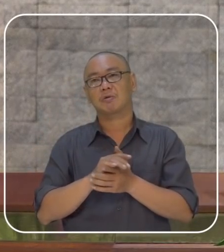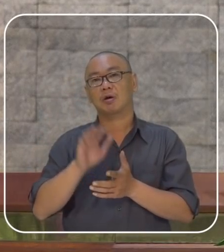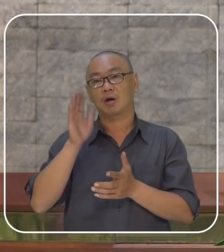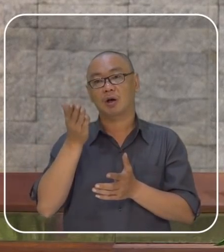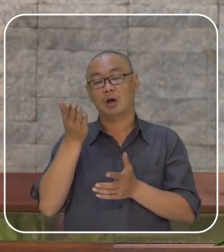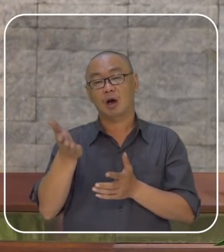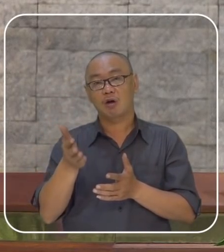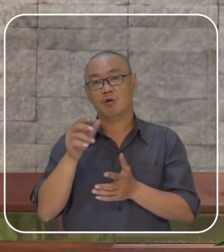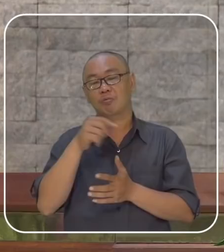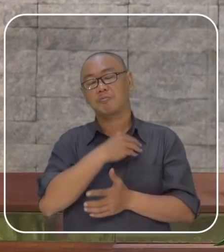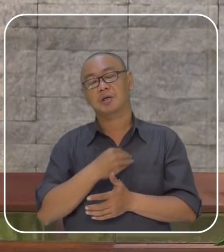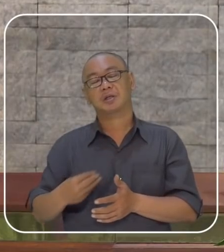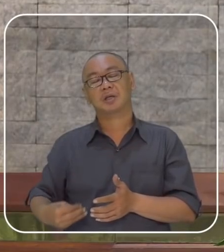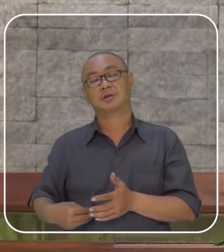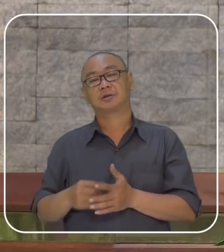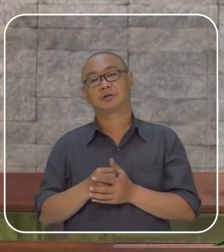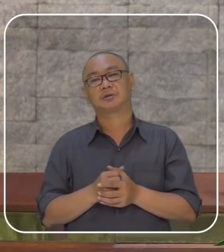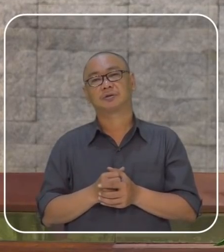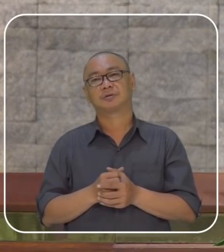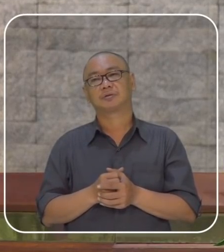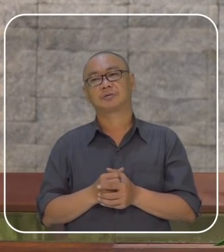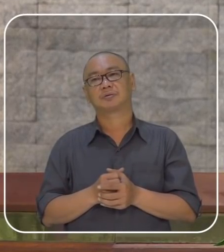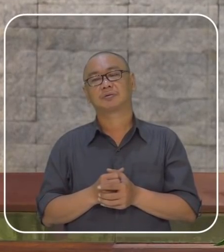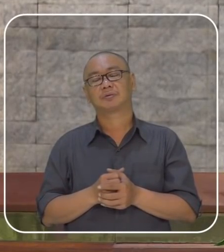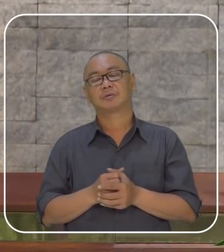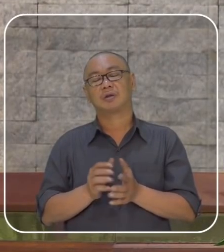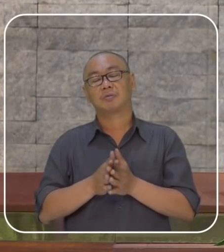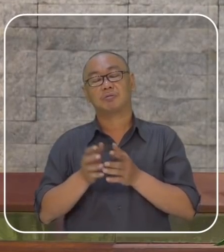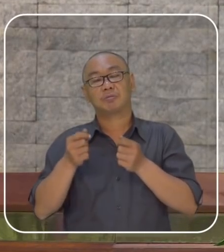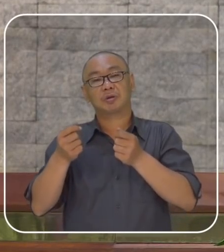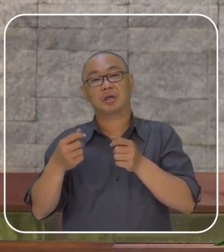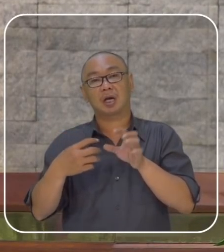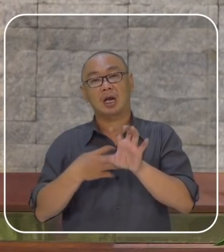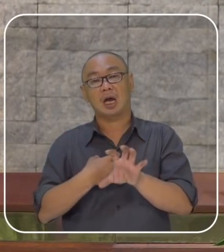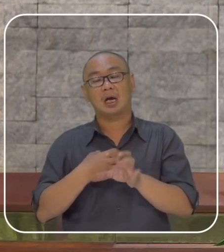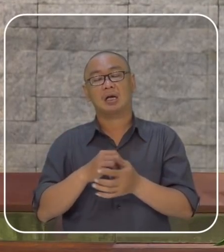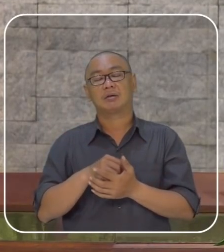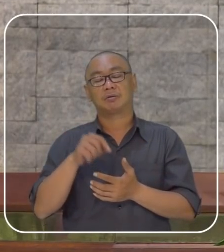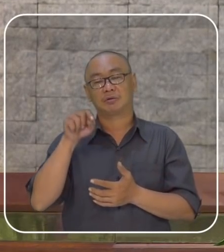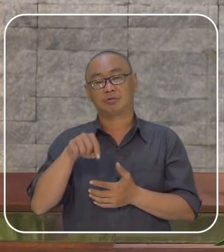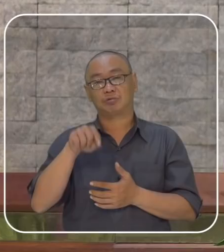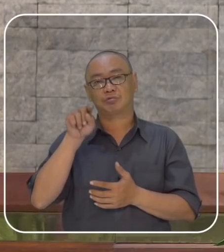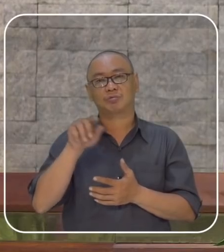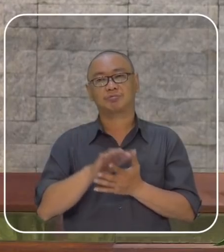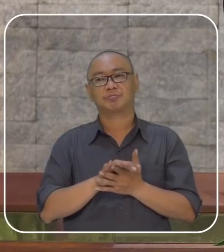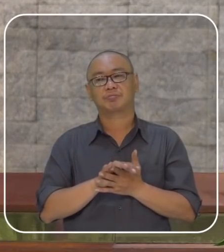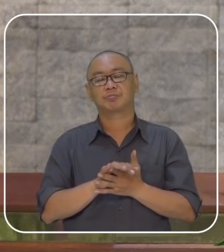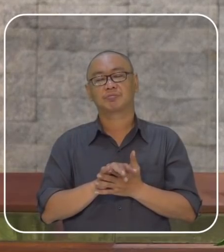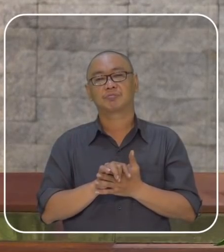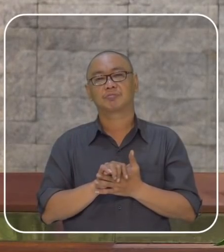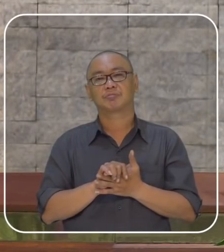Dan biarlah tanda yang memberikan hak kepadamu itu juga